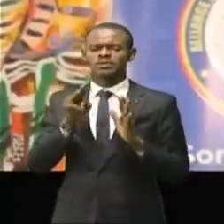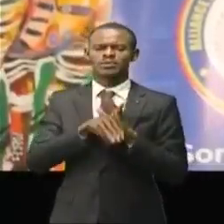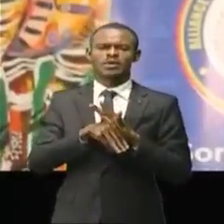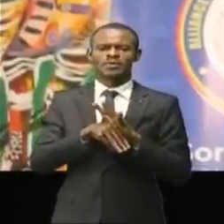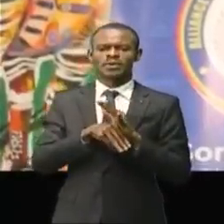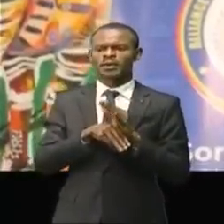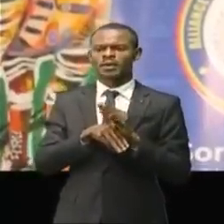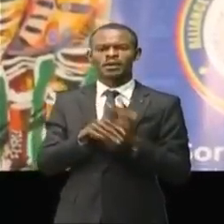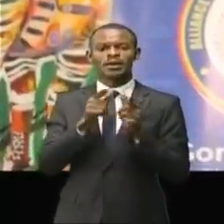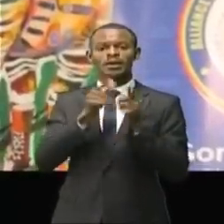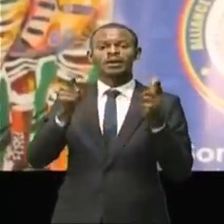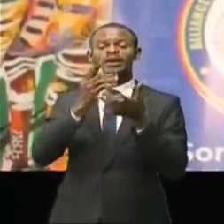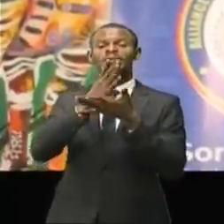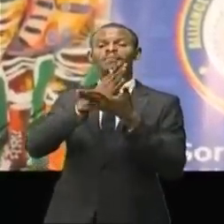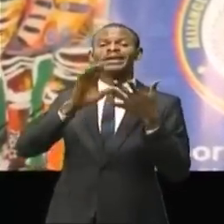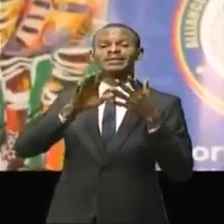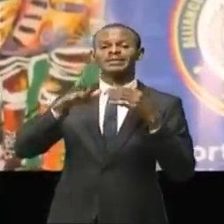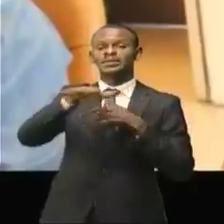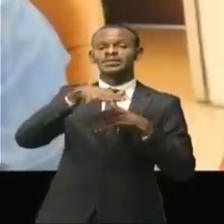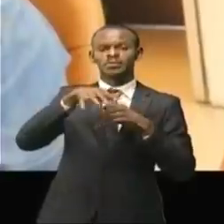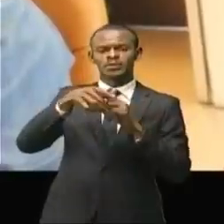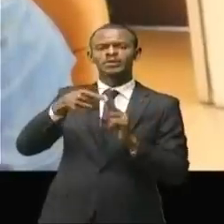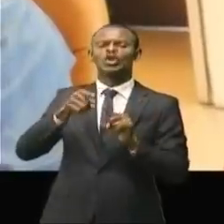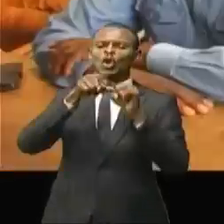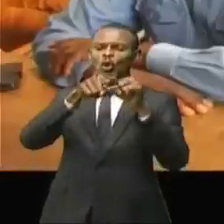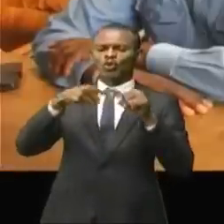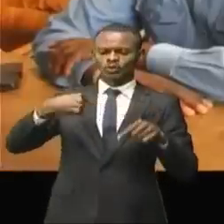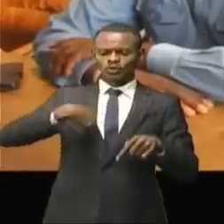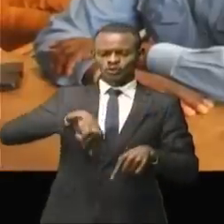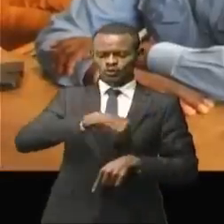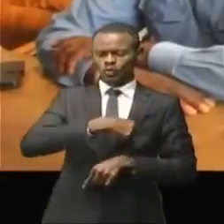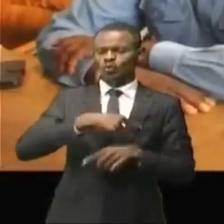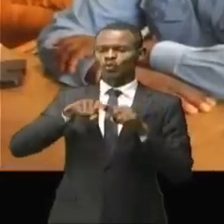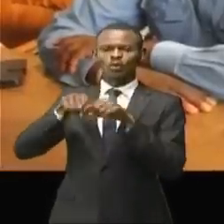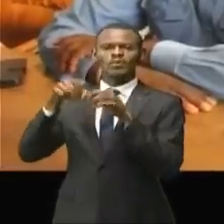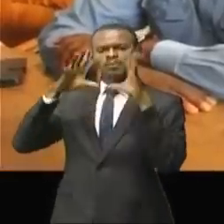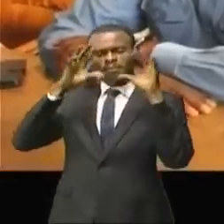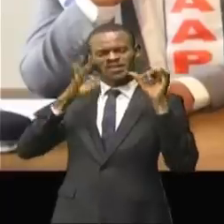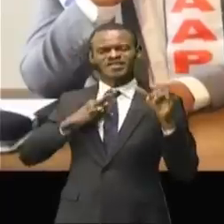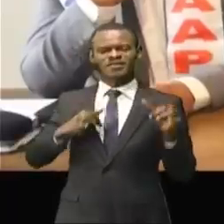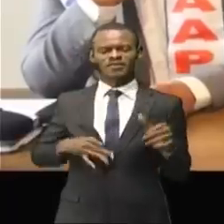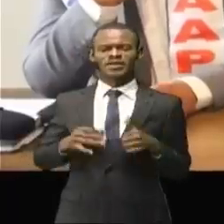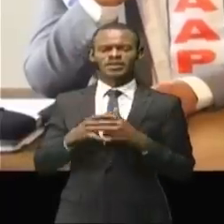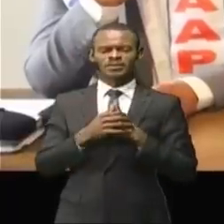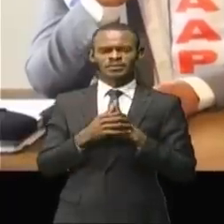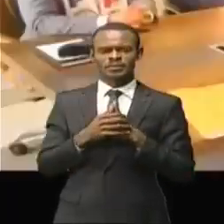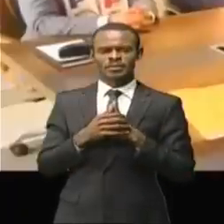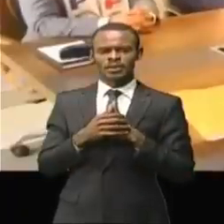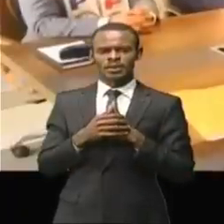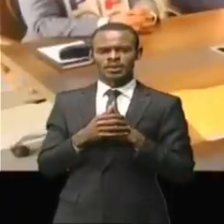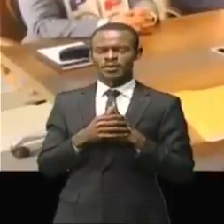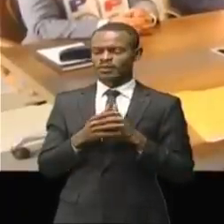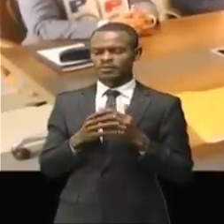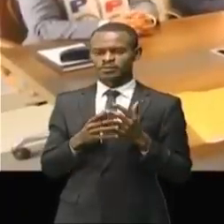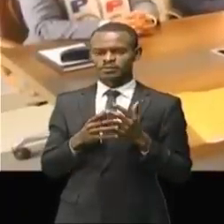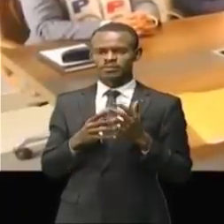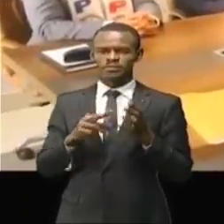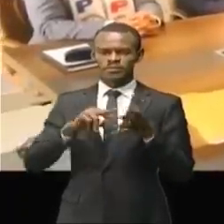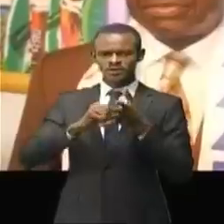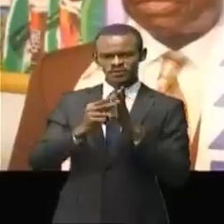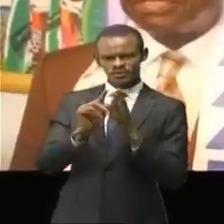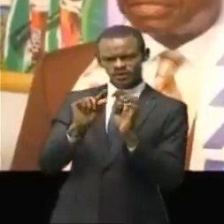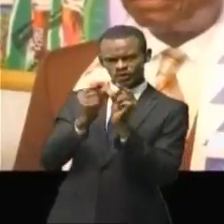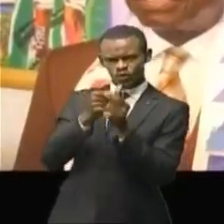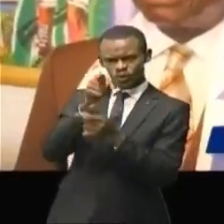de l'État pour que son avenir soit transformé c'est avec une grande joie que les bureaux de la a appelé accueille les nouveaux adhérents